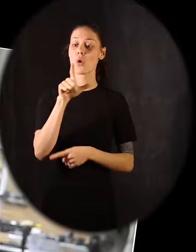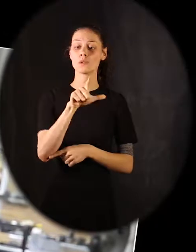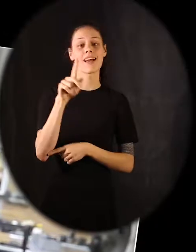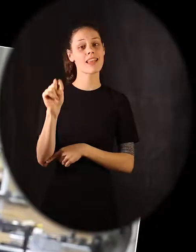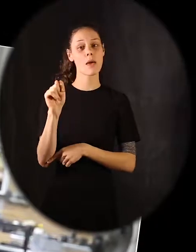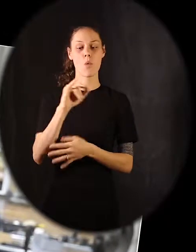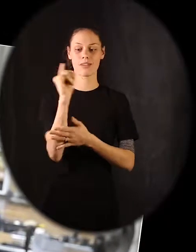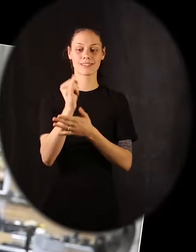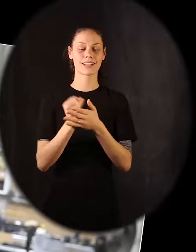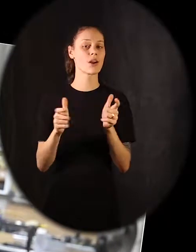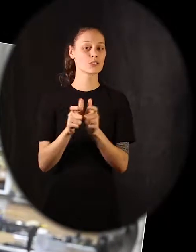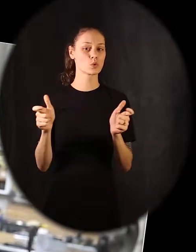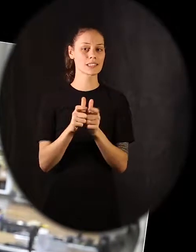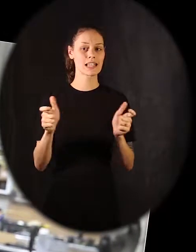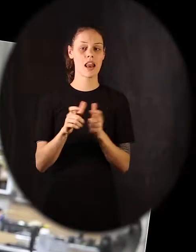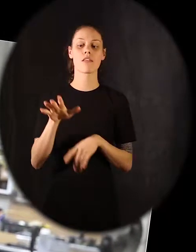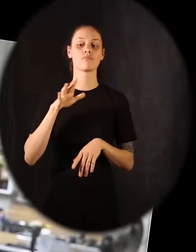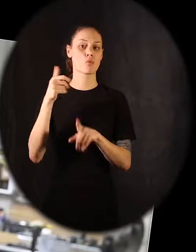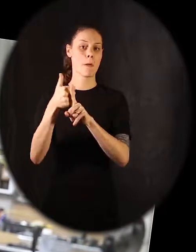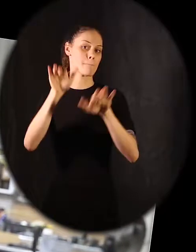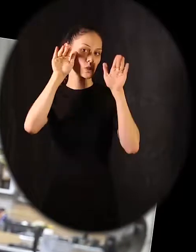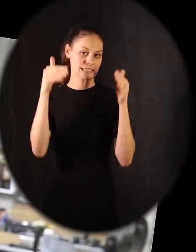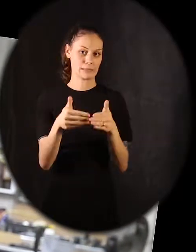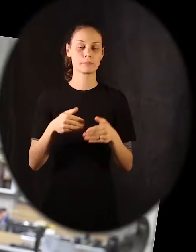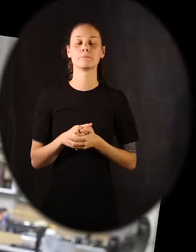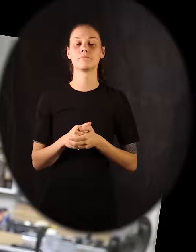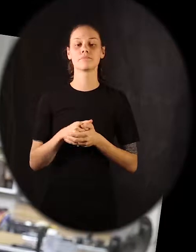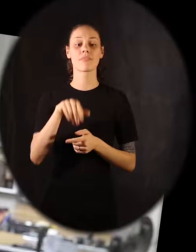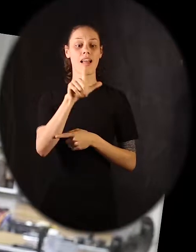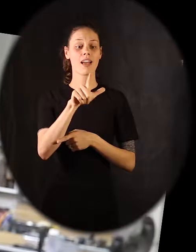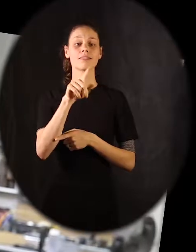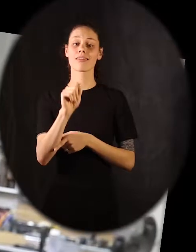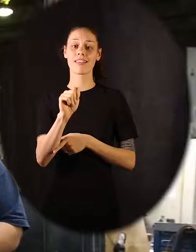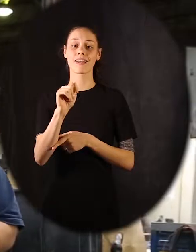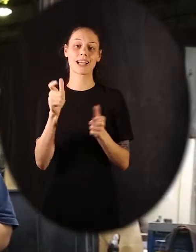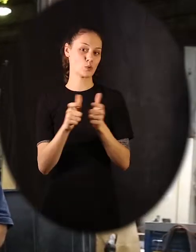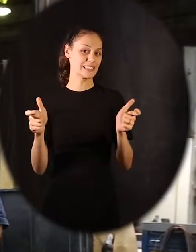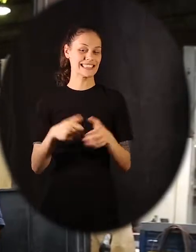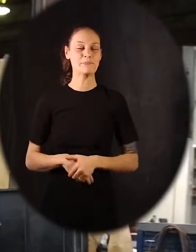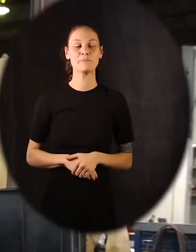Talbot, dessinateur industriel ayant un trouble du spectre de l'autisme. LaserTech Industries.